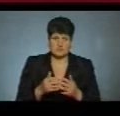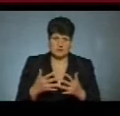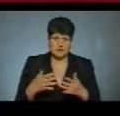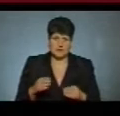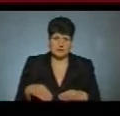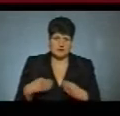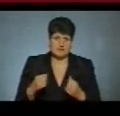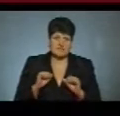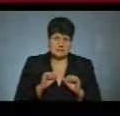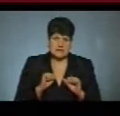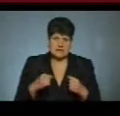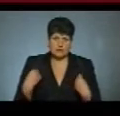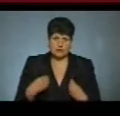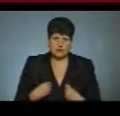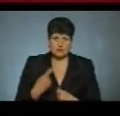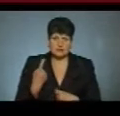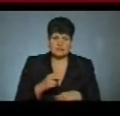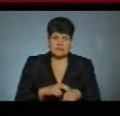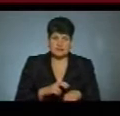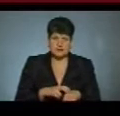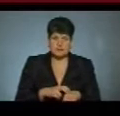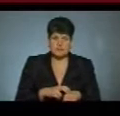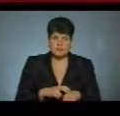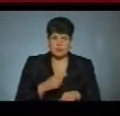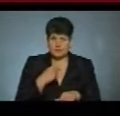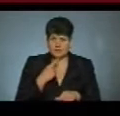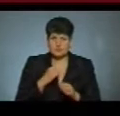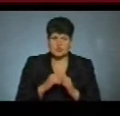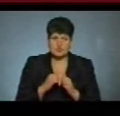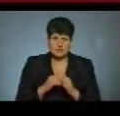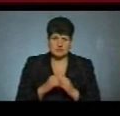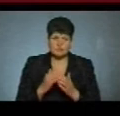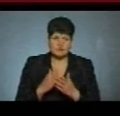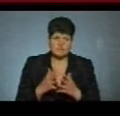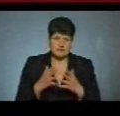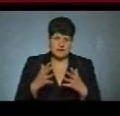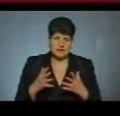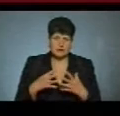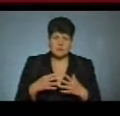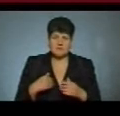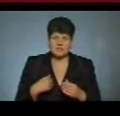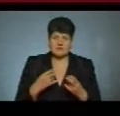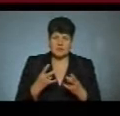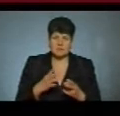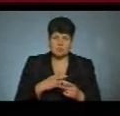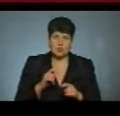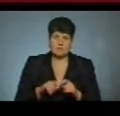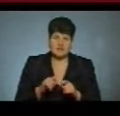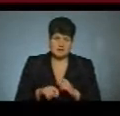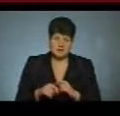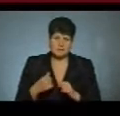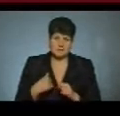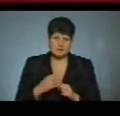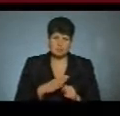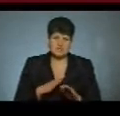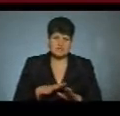костюми захисні нашим лікарям, один з лікарів звернував, що я часто буваю, маю великий обсяг спілкувань, каже, мені було б доречно перевіритись. Ну, ми були